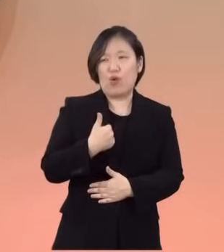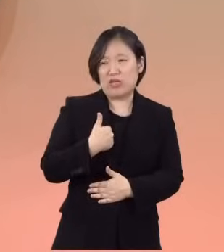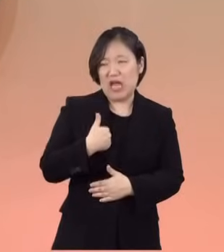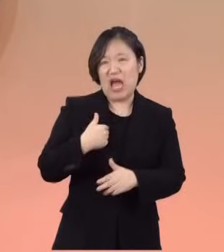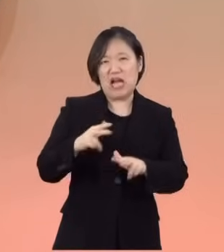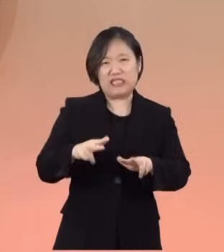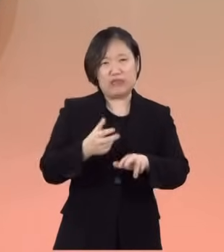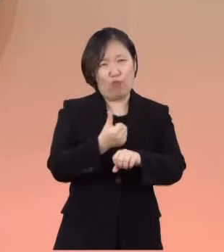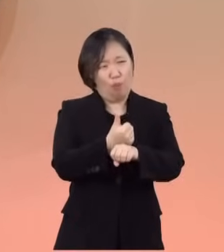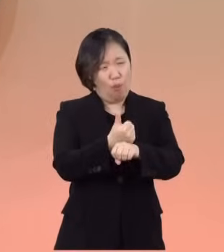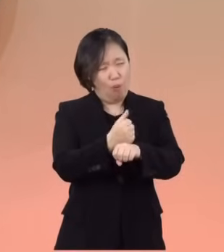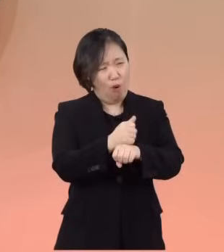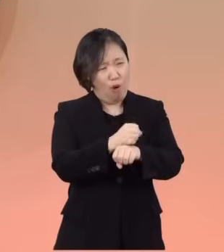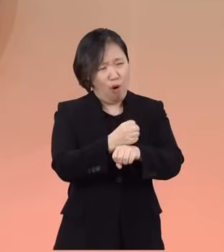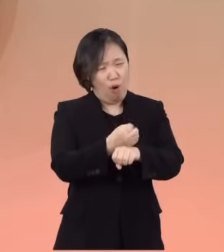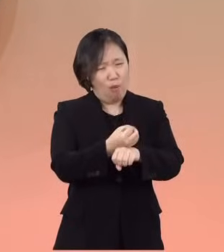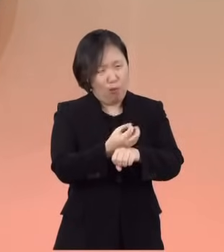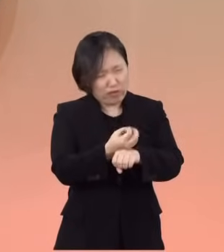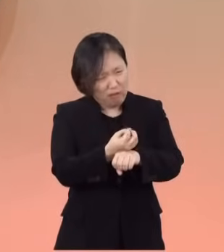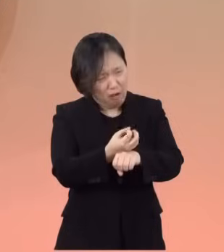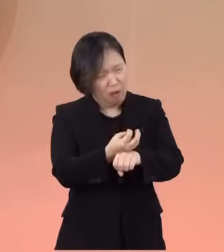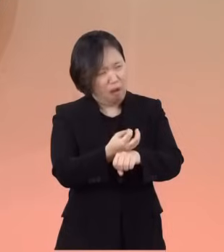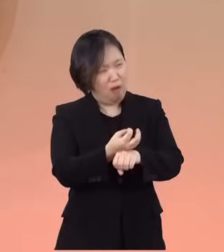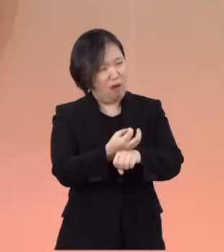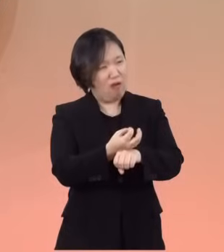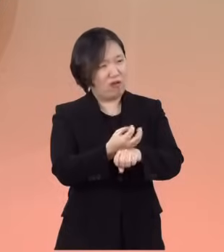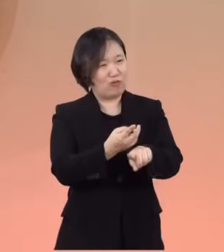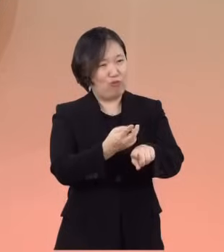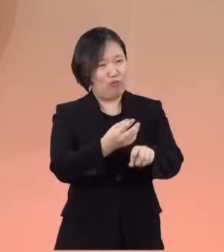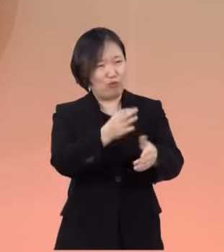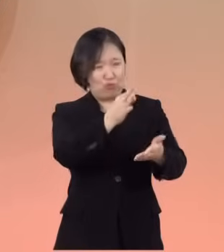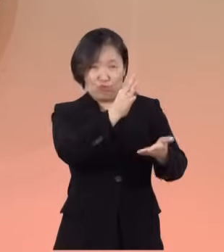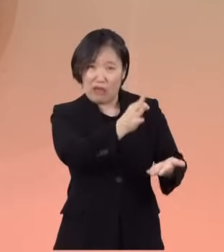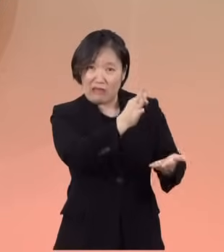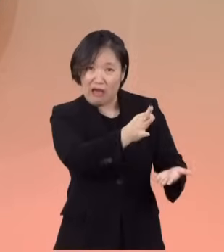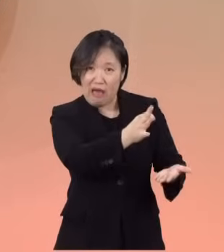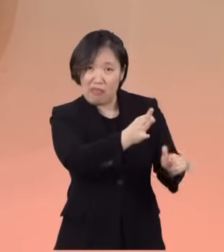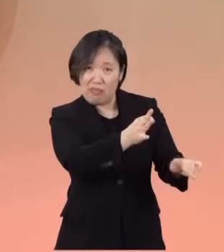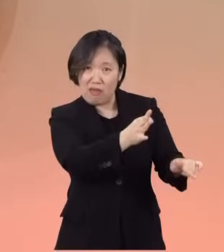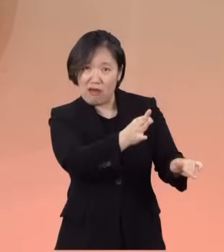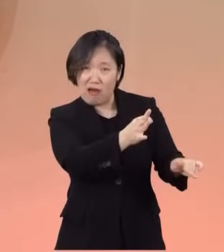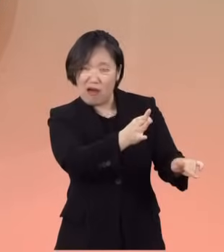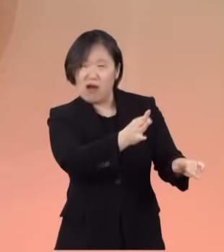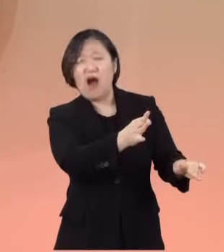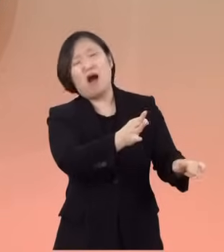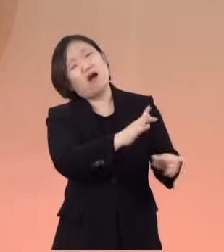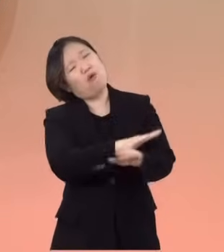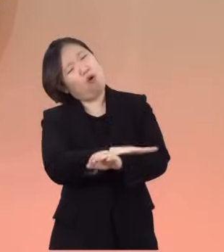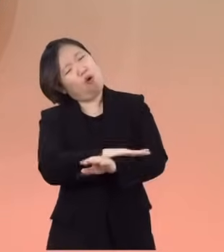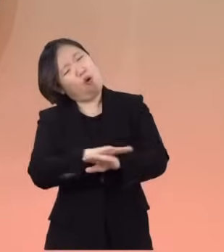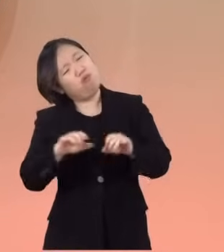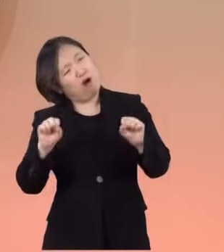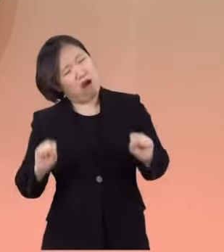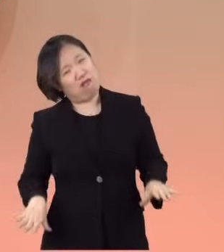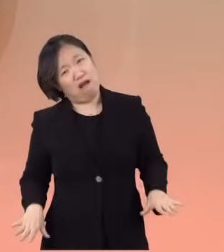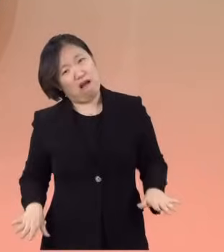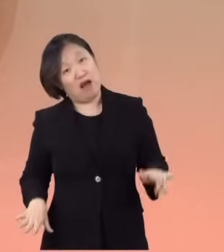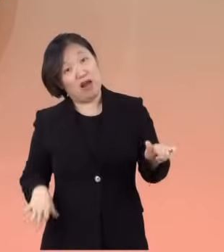가지고 있는든 재산도 결국은 더없는